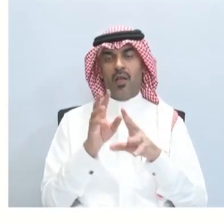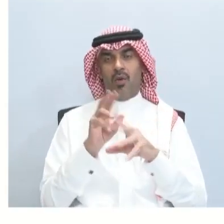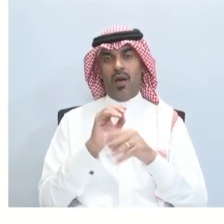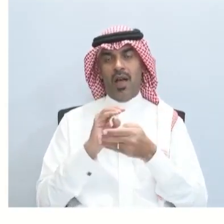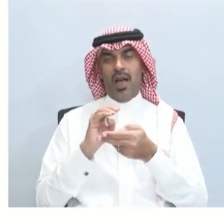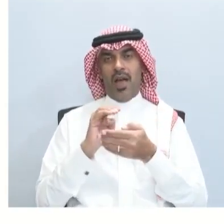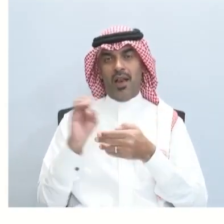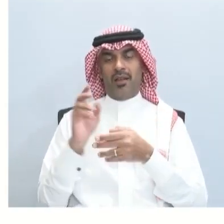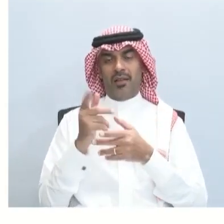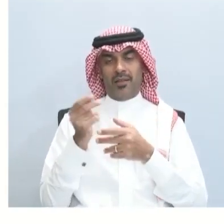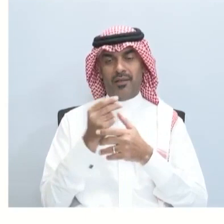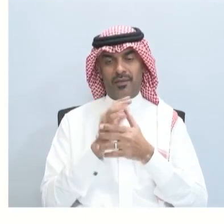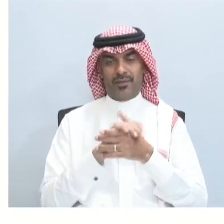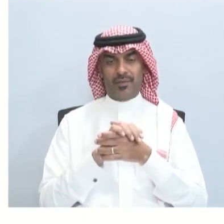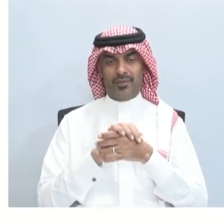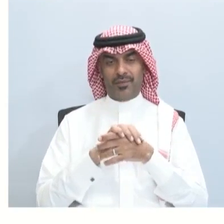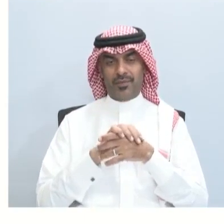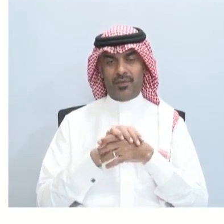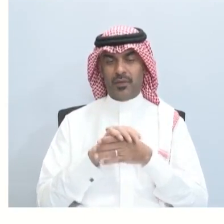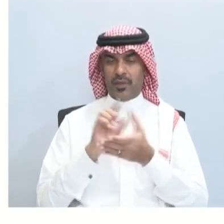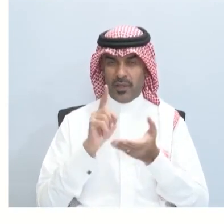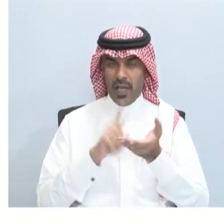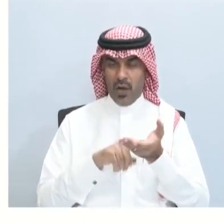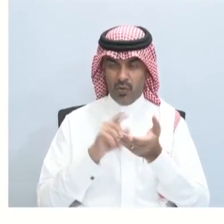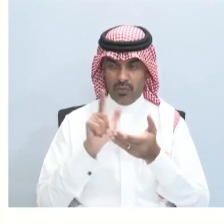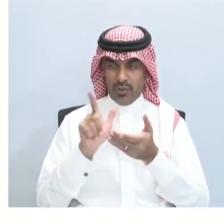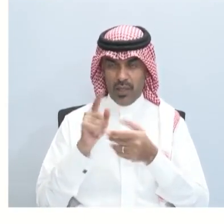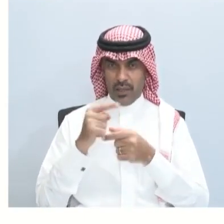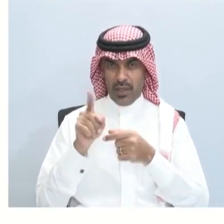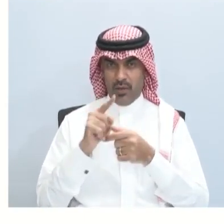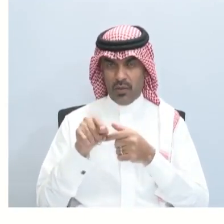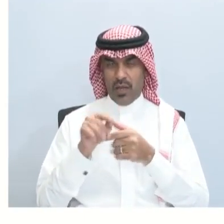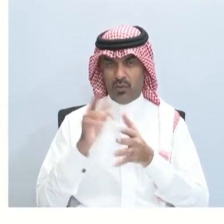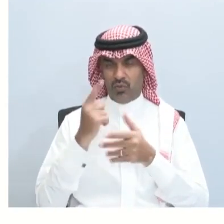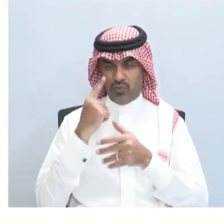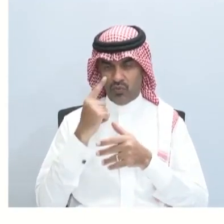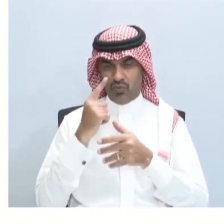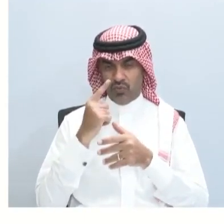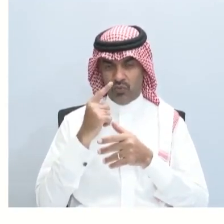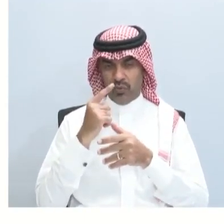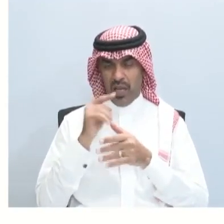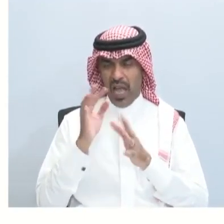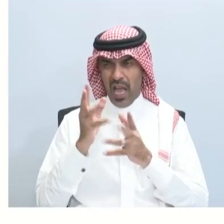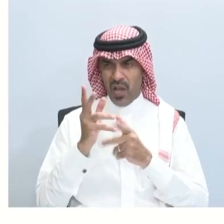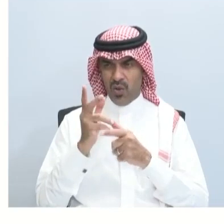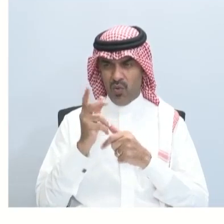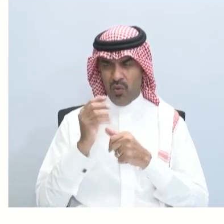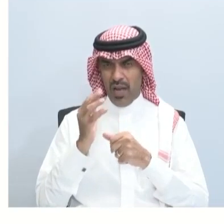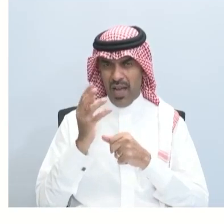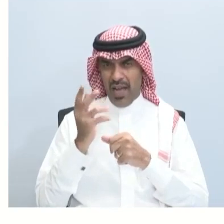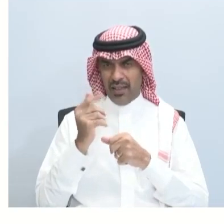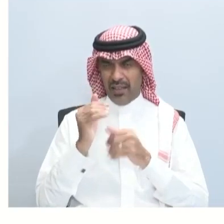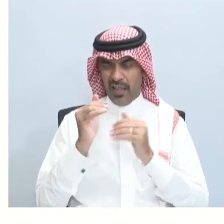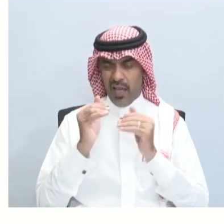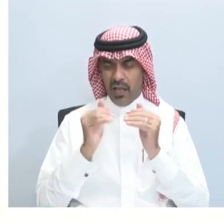بيانيا للتحقق من صحه الحل نعم نعوض باي عدد اصغر من اربعه